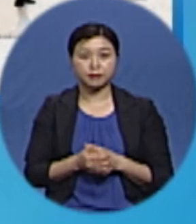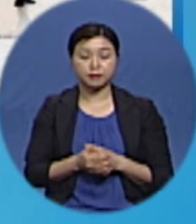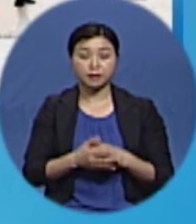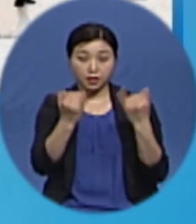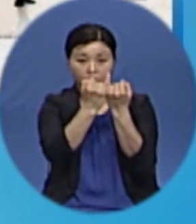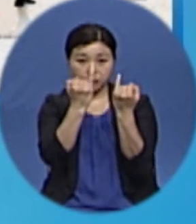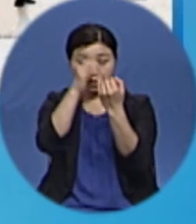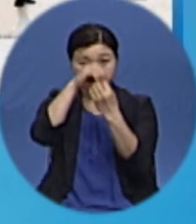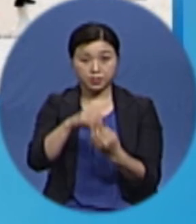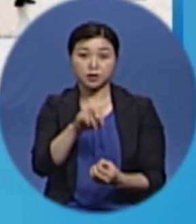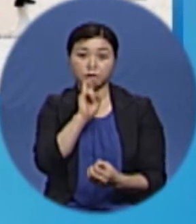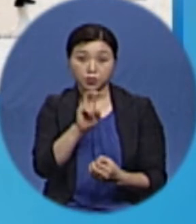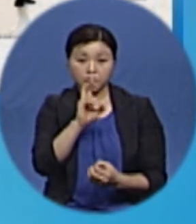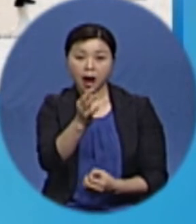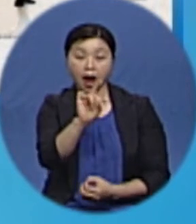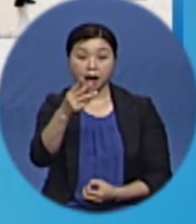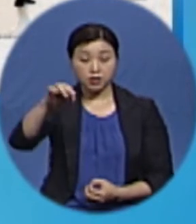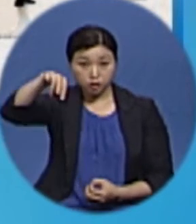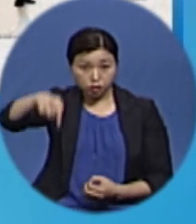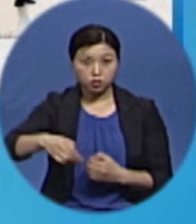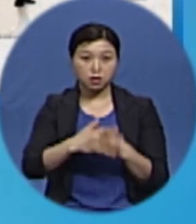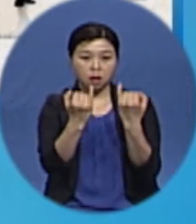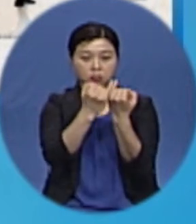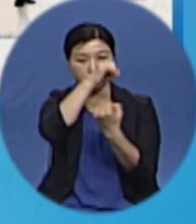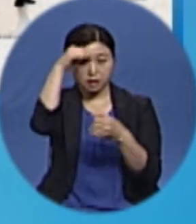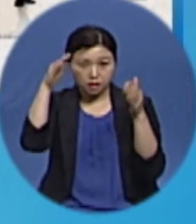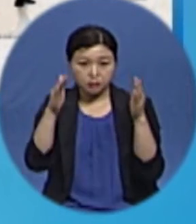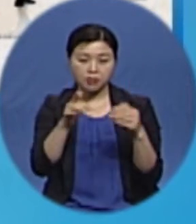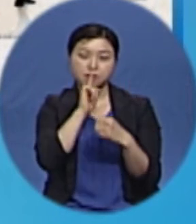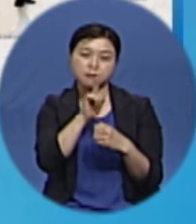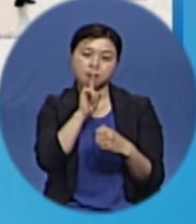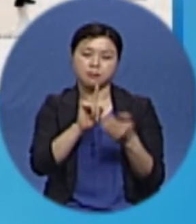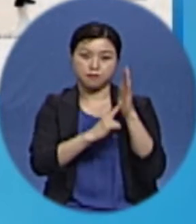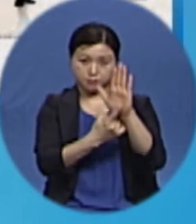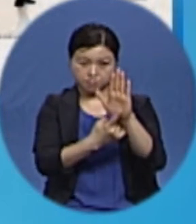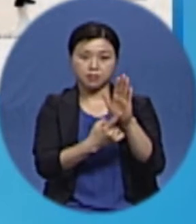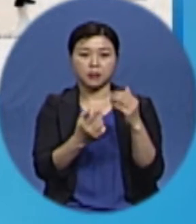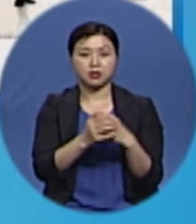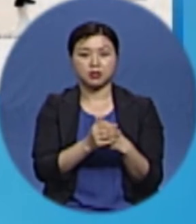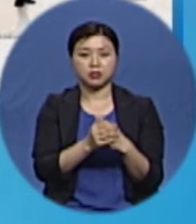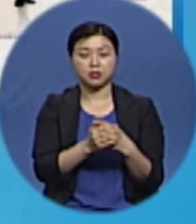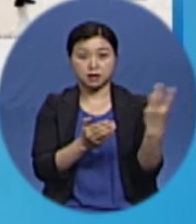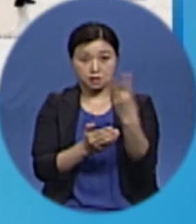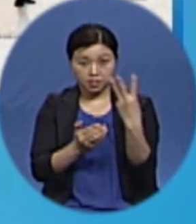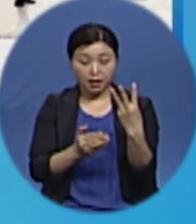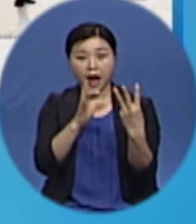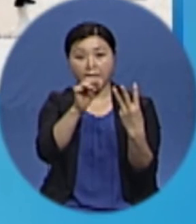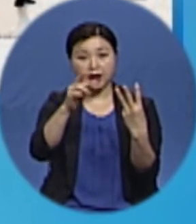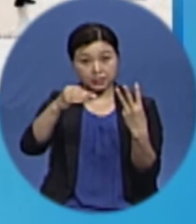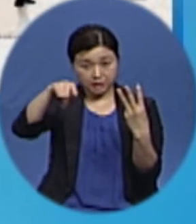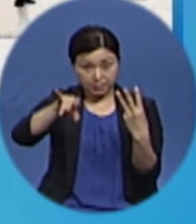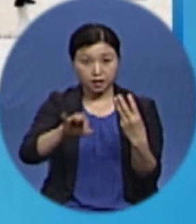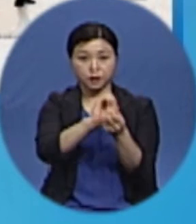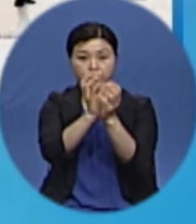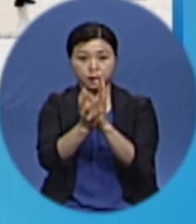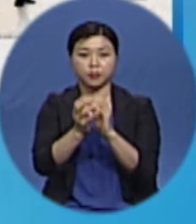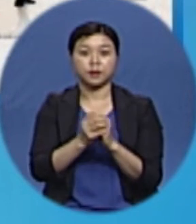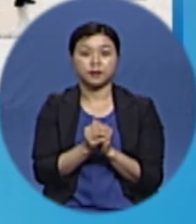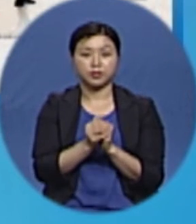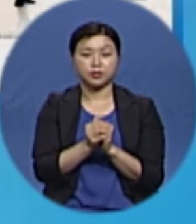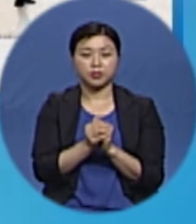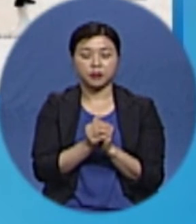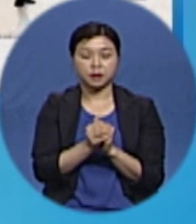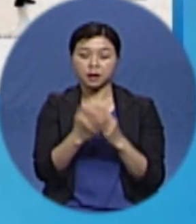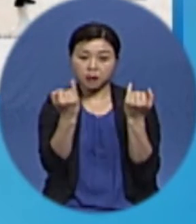여성 민요 그룹 아리수의 여성의 삶을 이야기하는 뮤지컬 새 여자의 아리랑 꽃. 이 시대 여성들의